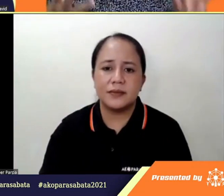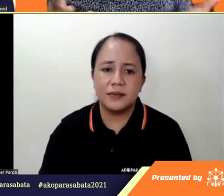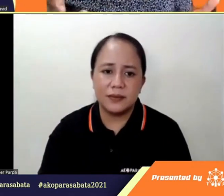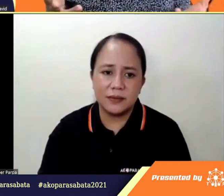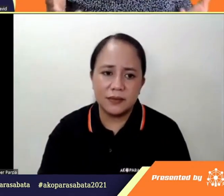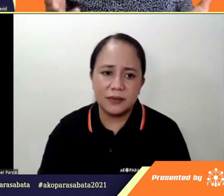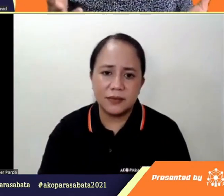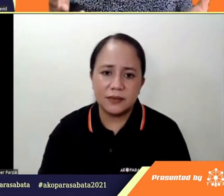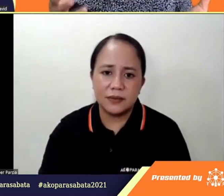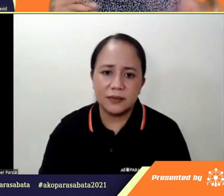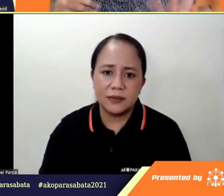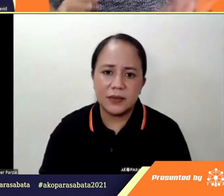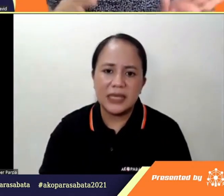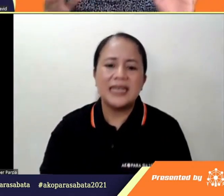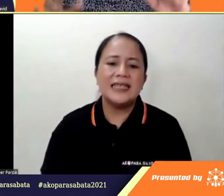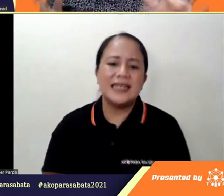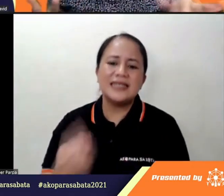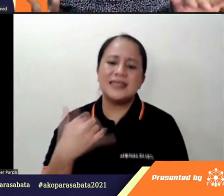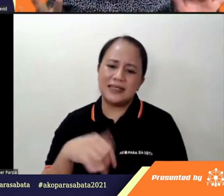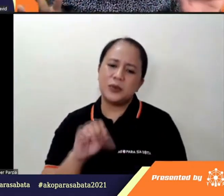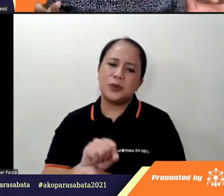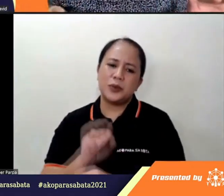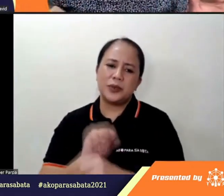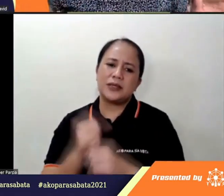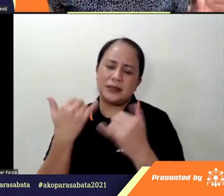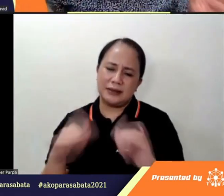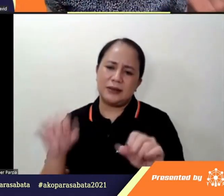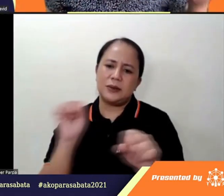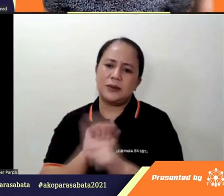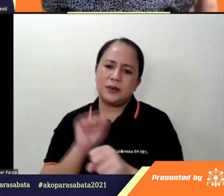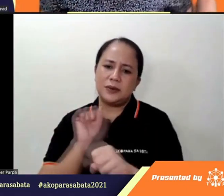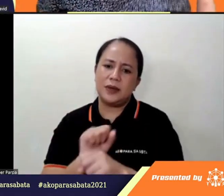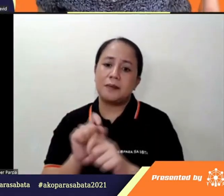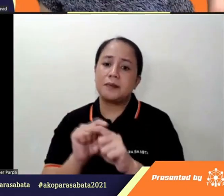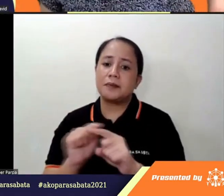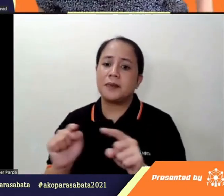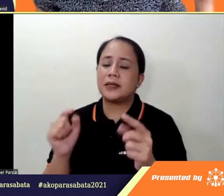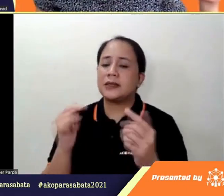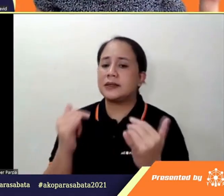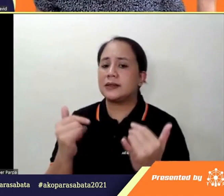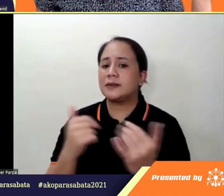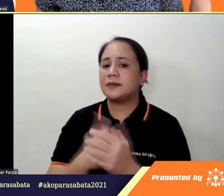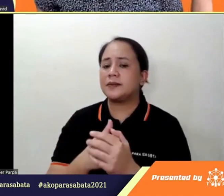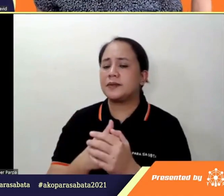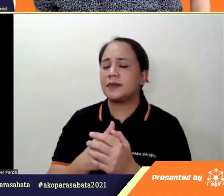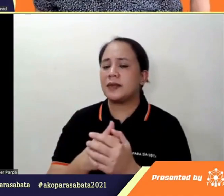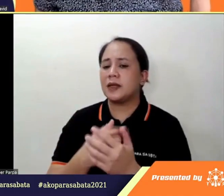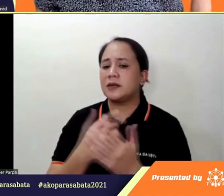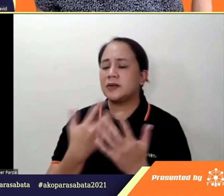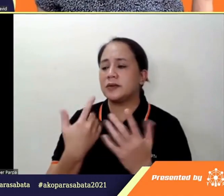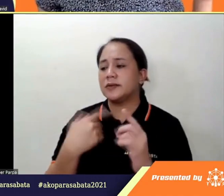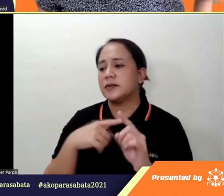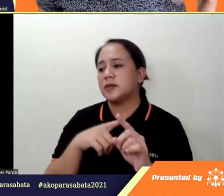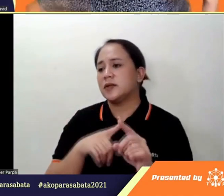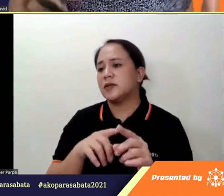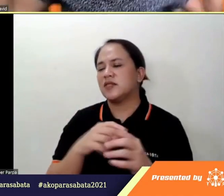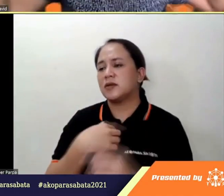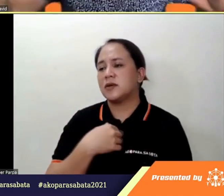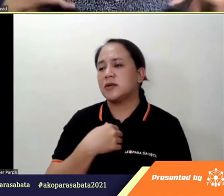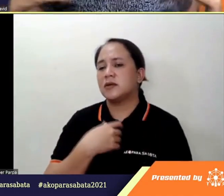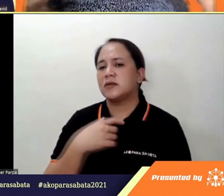parang functional ka pa rin naman, ginagawa. Yeah. Pero you're just going through the motions of it. Parang wala